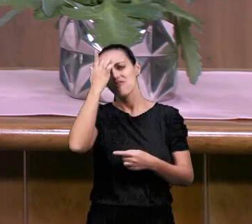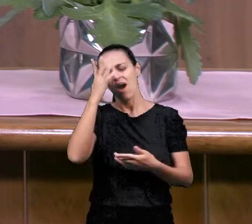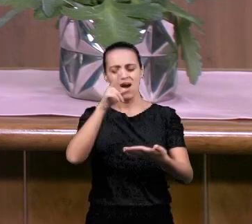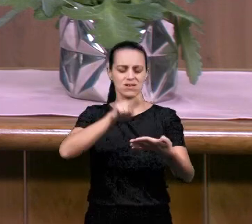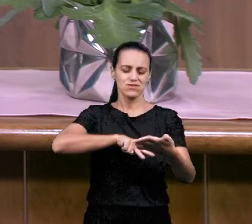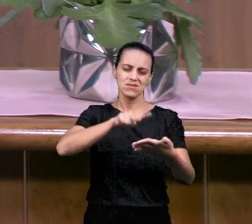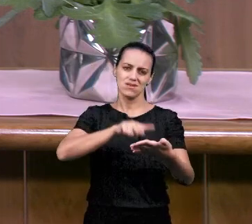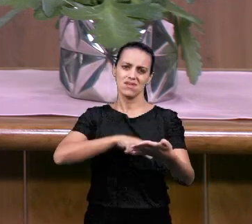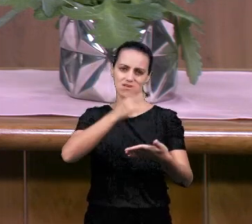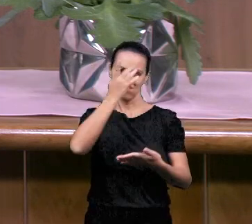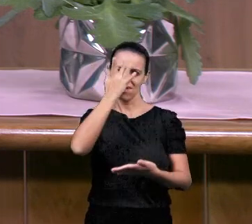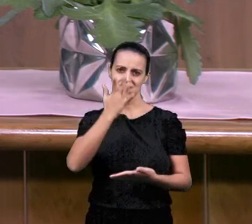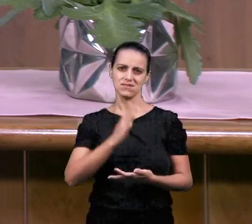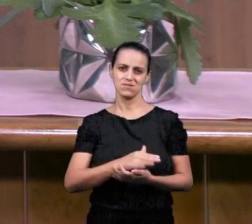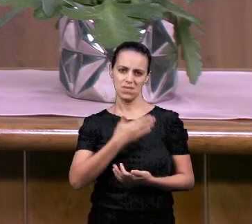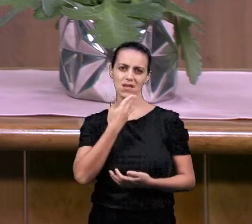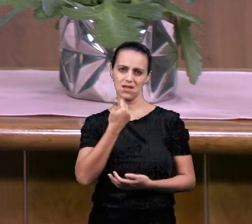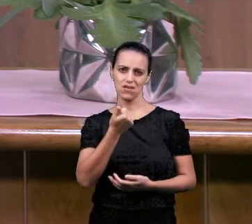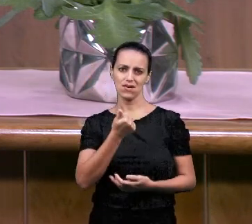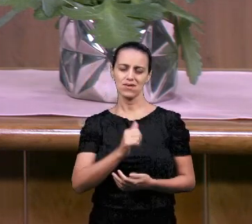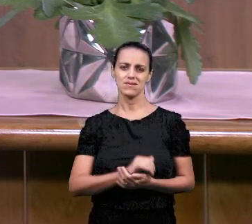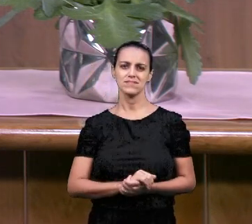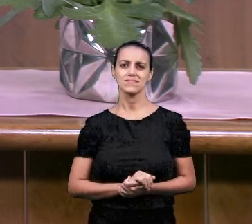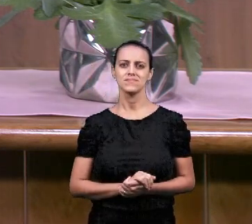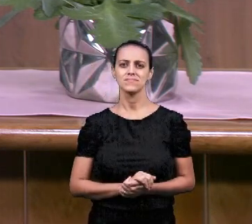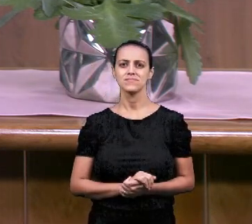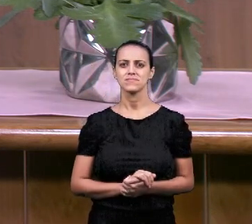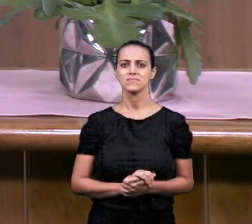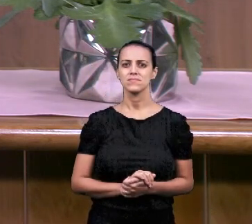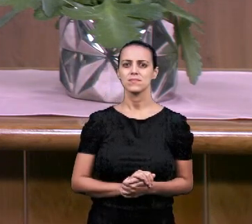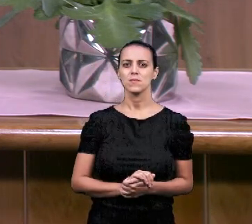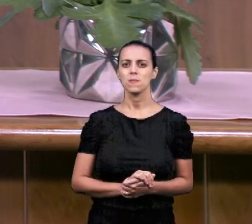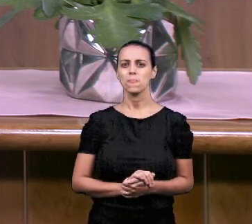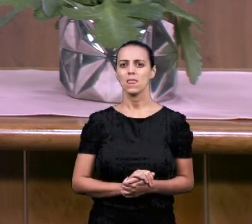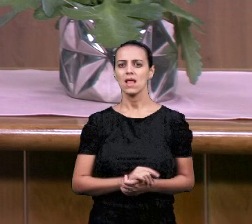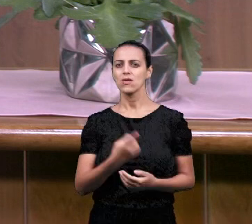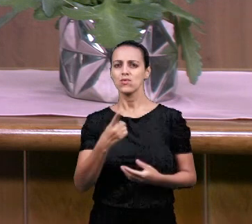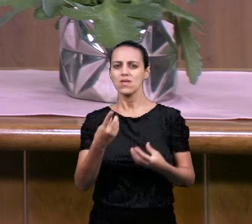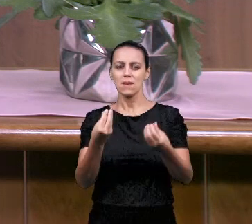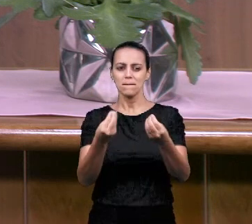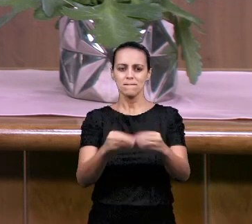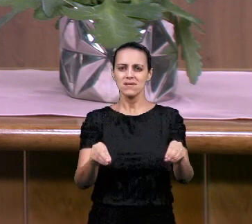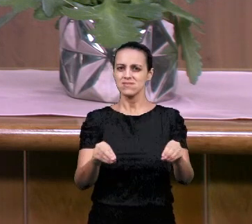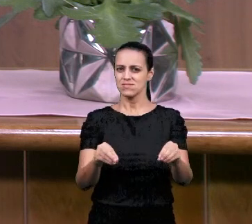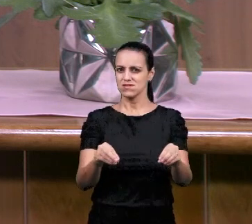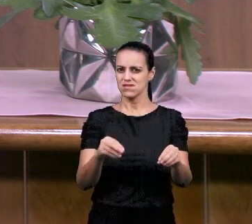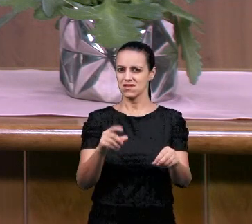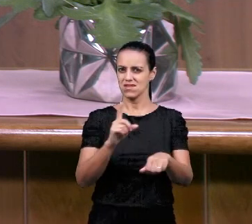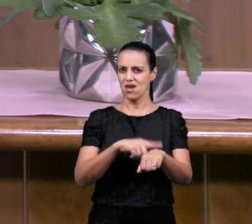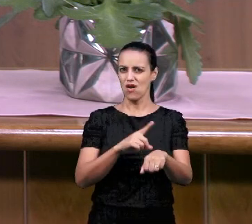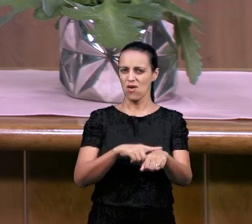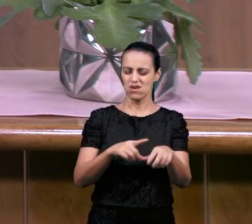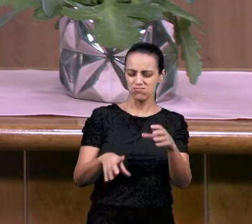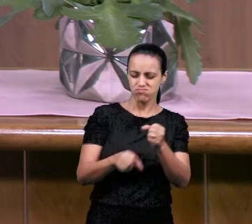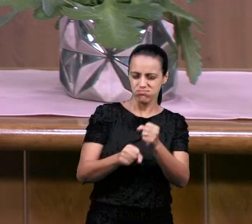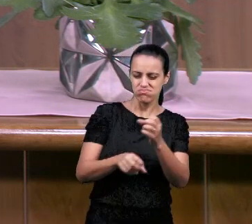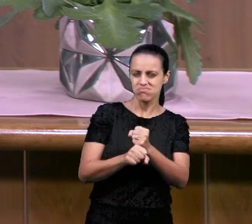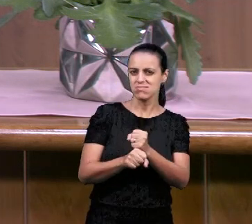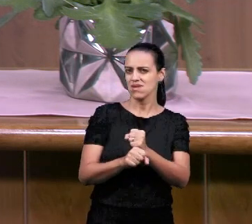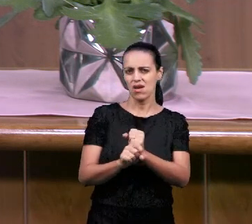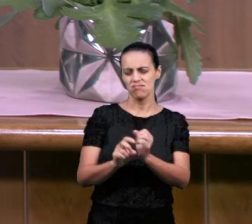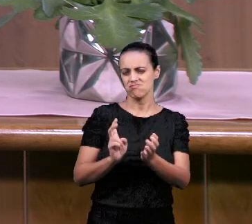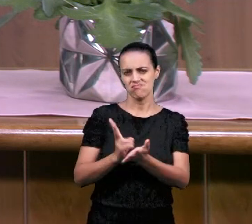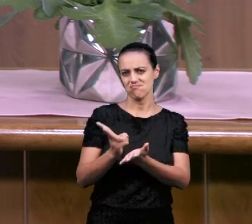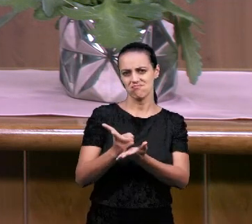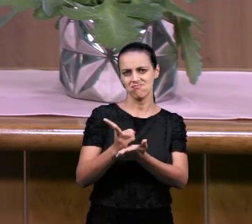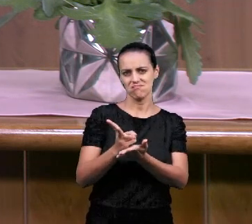la lecture. Cela ne va pas apporter de préjudice dans la comptabilisation. La comptabilisation va continuer de la même manière,